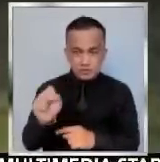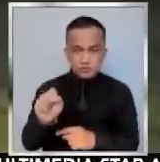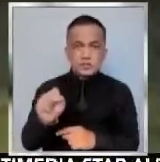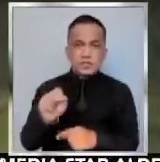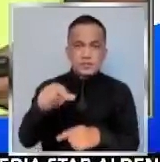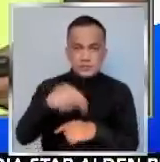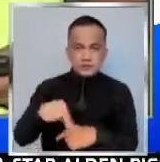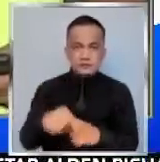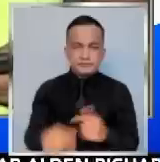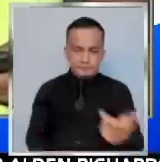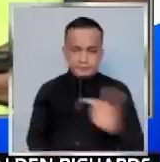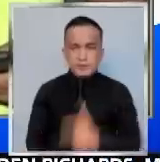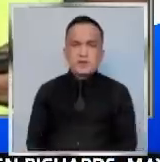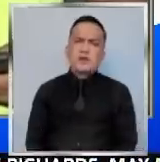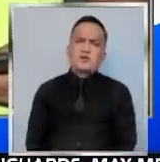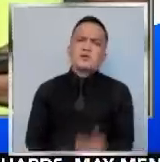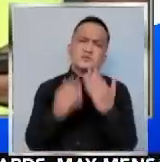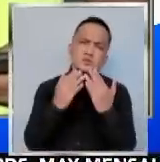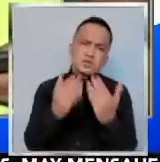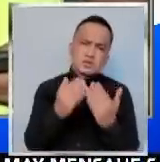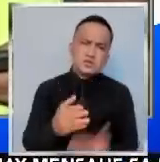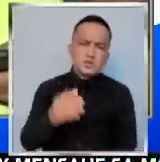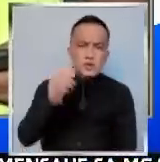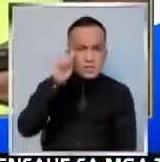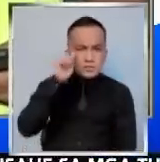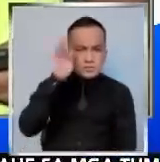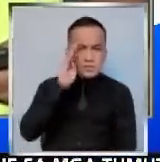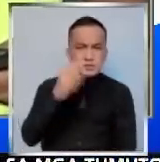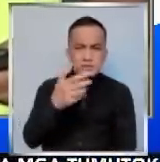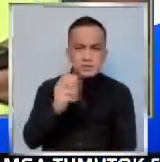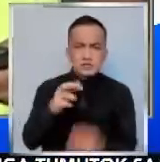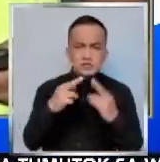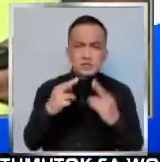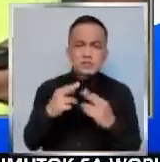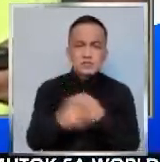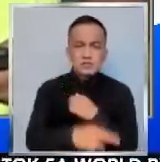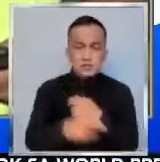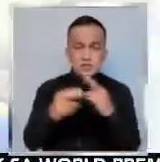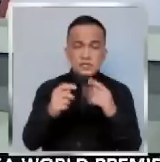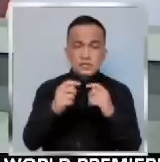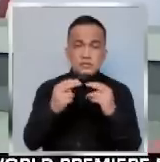Vicky. Maraming salamat sa iyo, Andrew Bernardo ng GMA Regional TV Balitang Southern Tagalog.